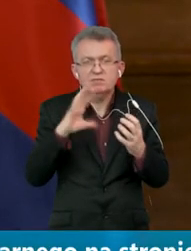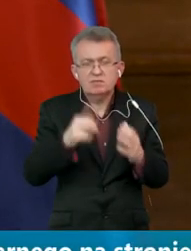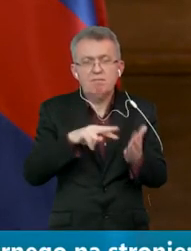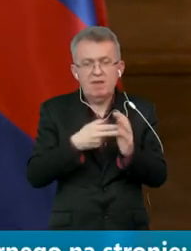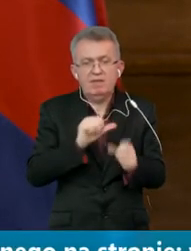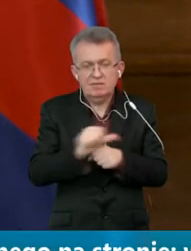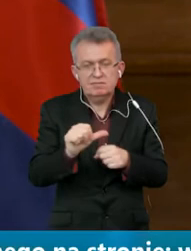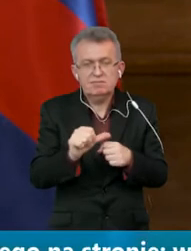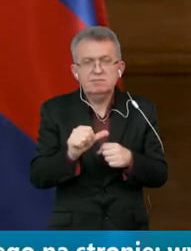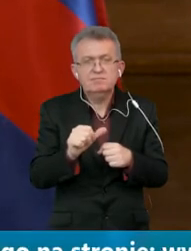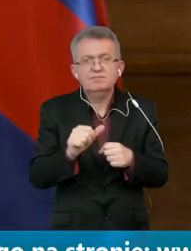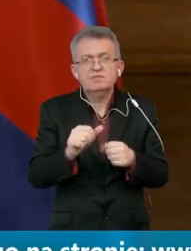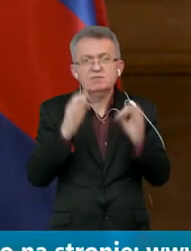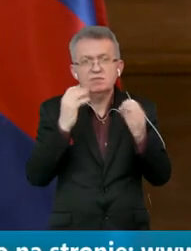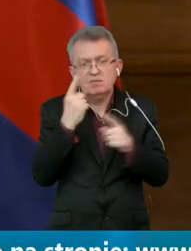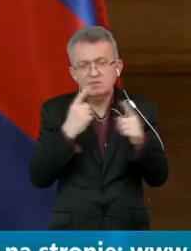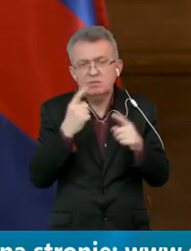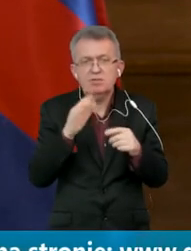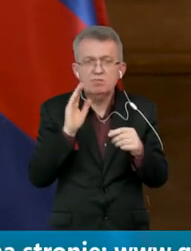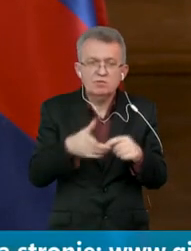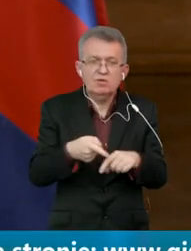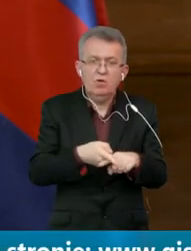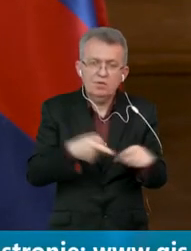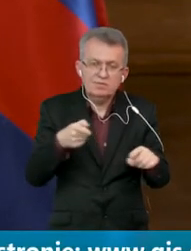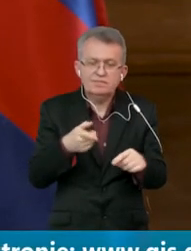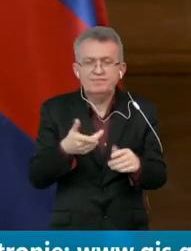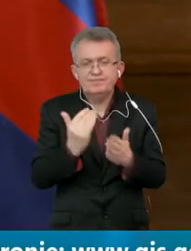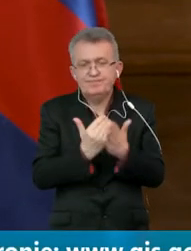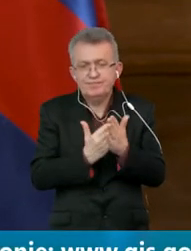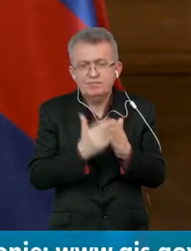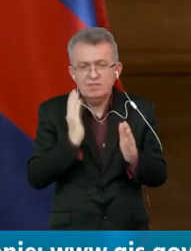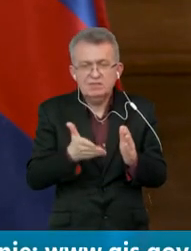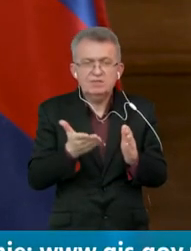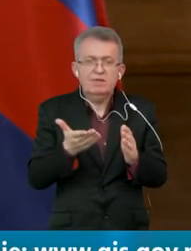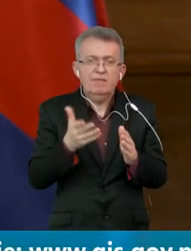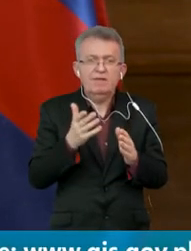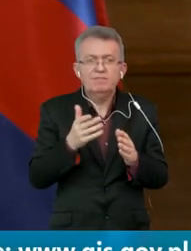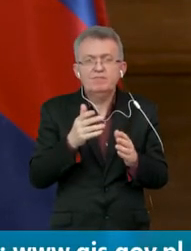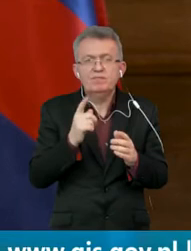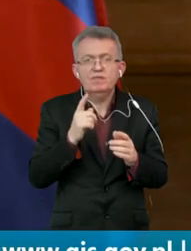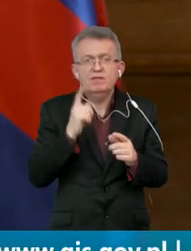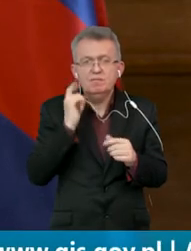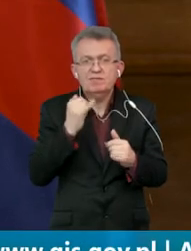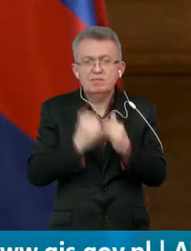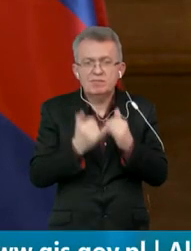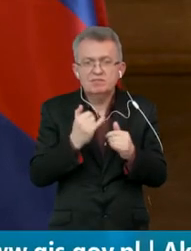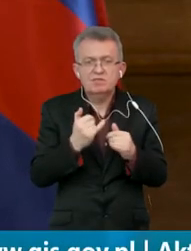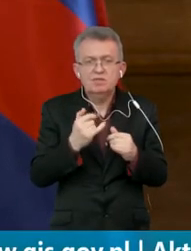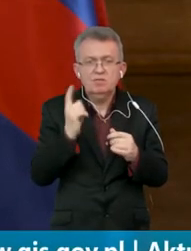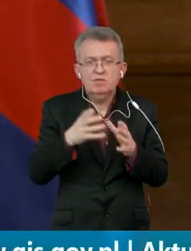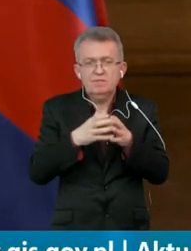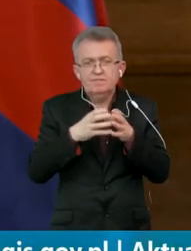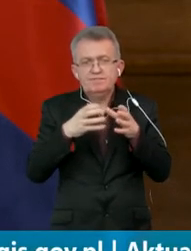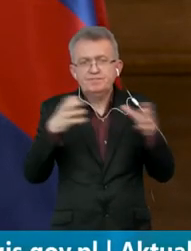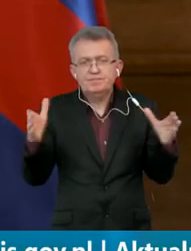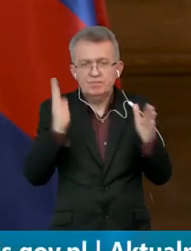planowane. Oczywiście zakładamy pewne reżimy sanitarne, zakładamy, że impreza będzie nieco rozciągnięta na